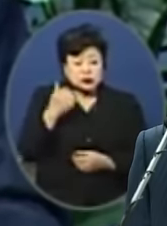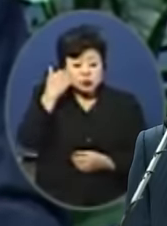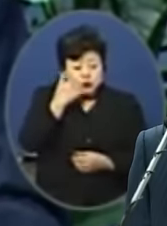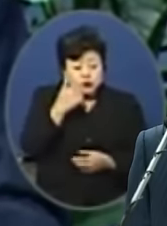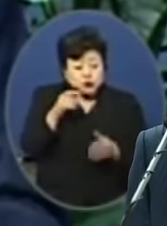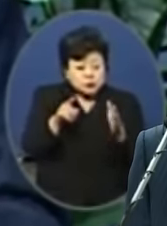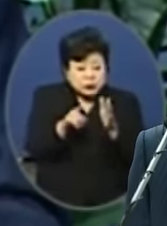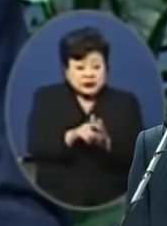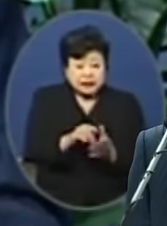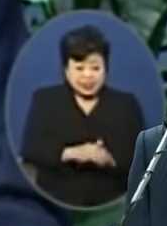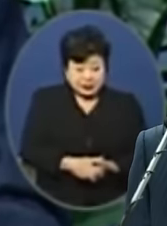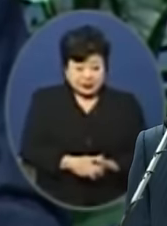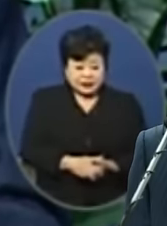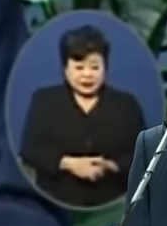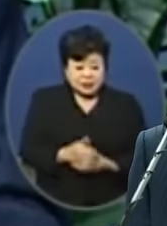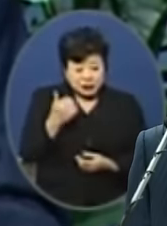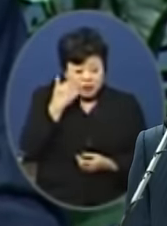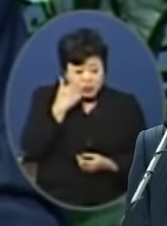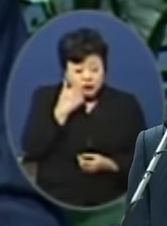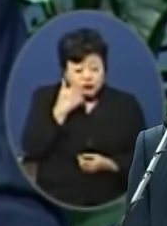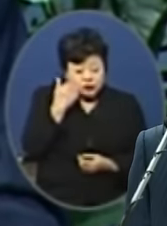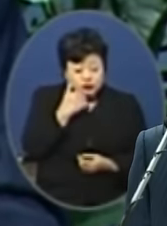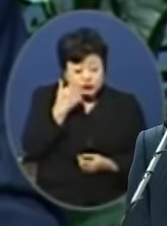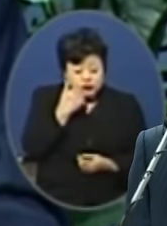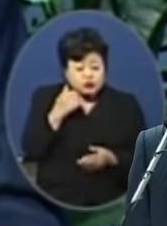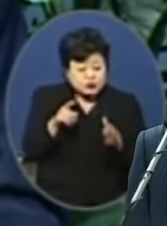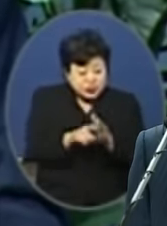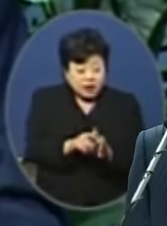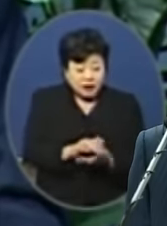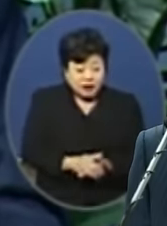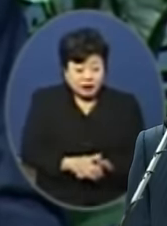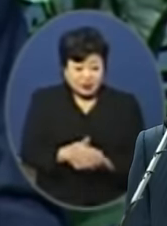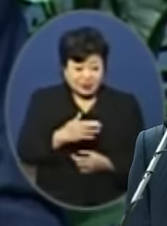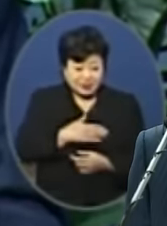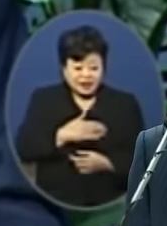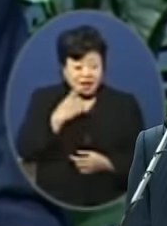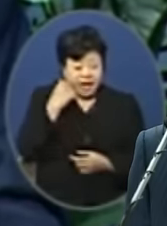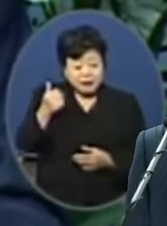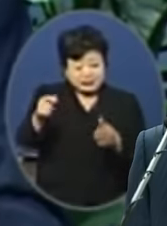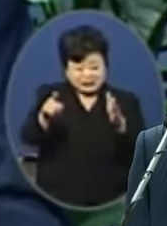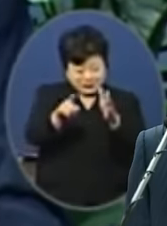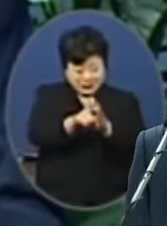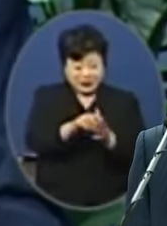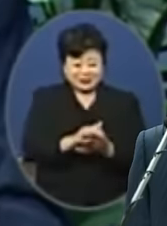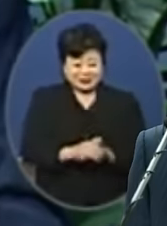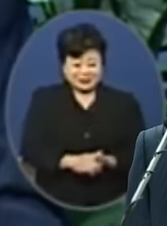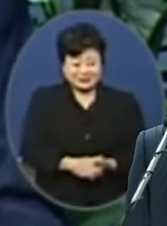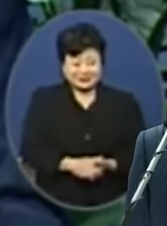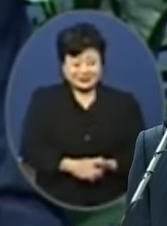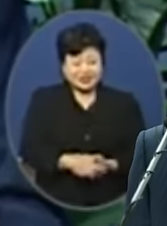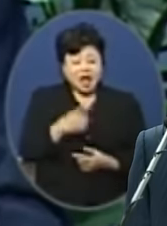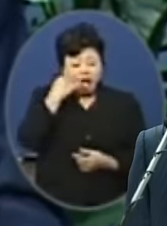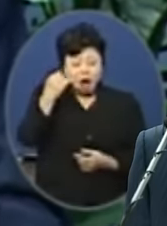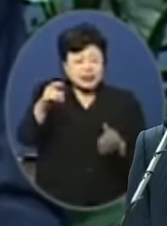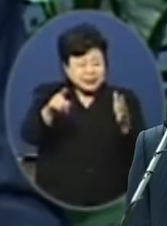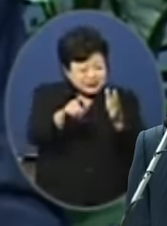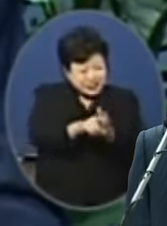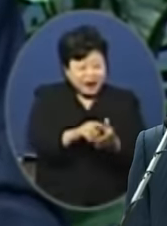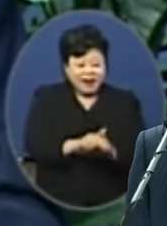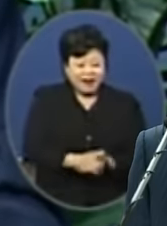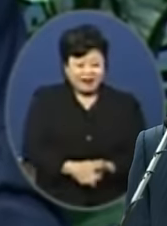누구를 믿느냐, 누구가 앞에 딱 와야 되는 것입니다. 나는 우리 아버님을 믿는다, 어머님을